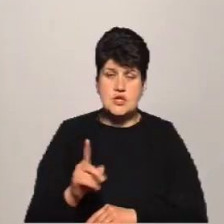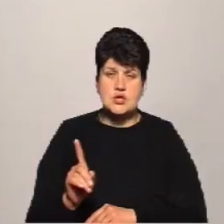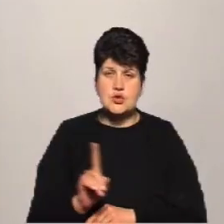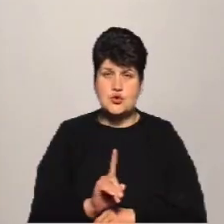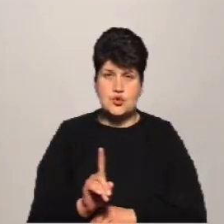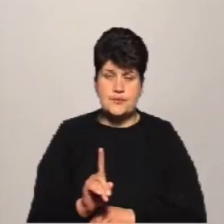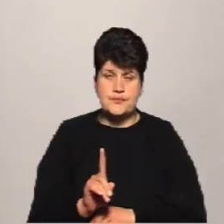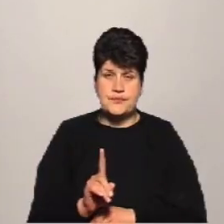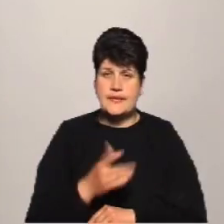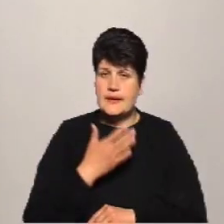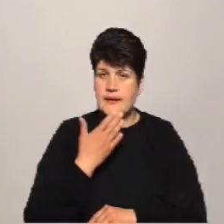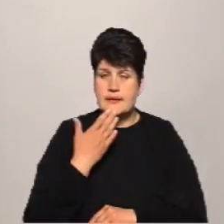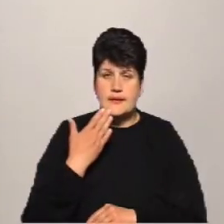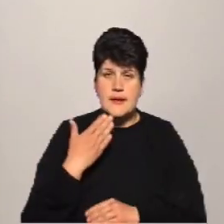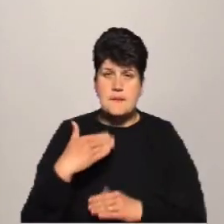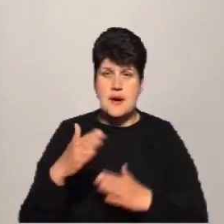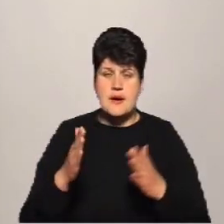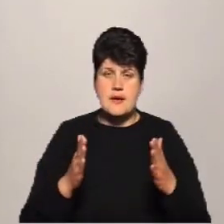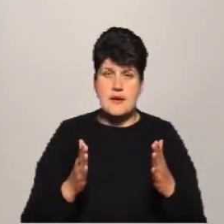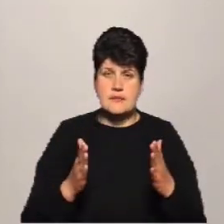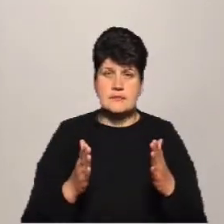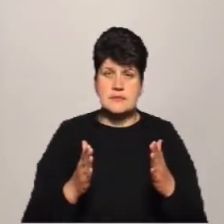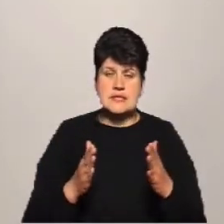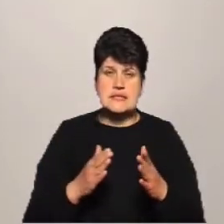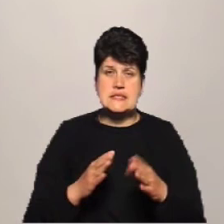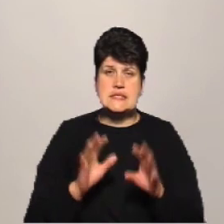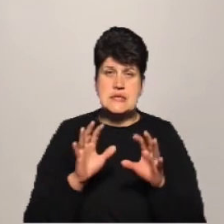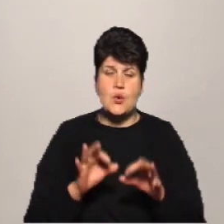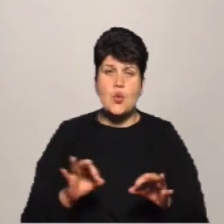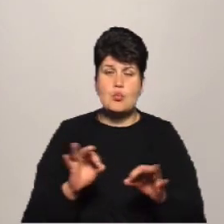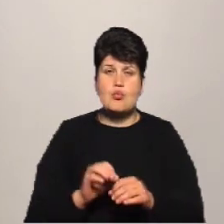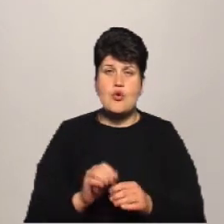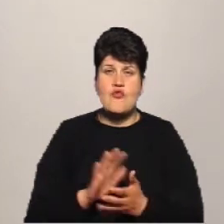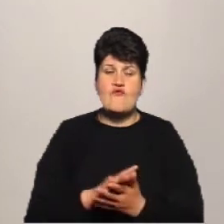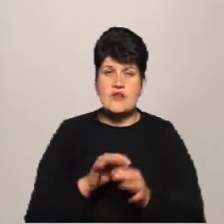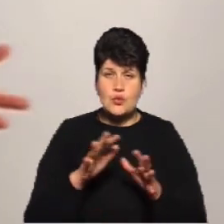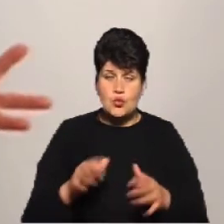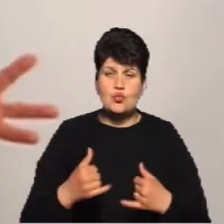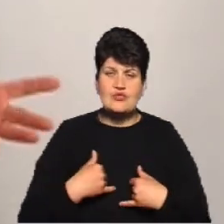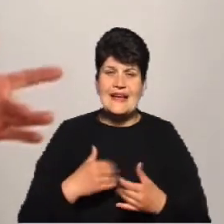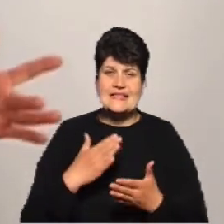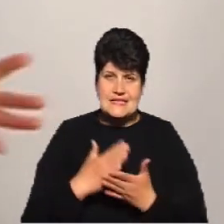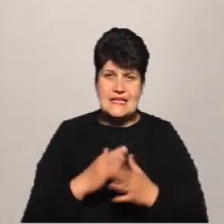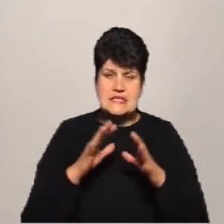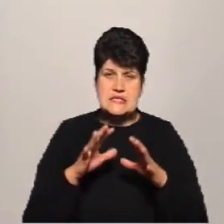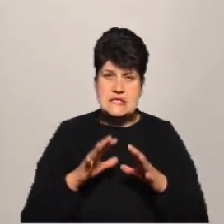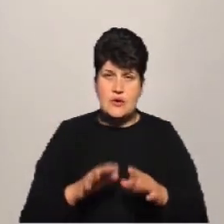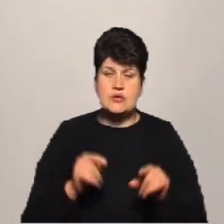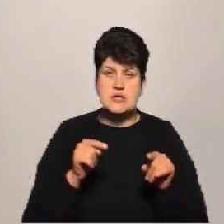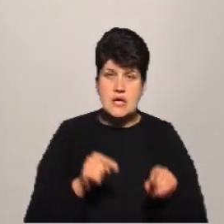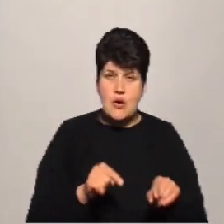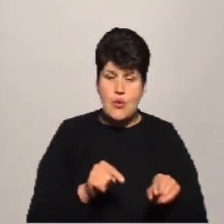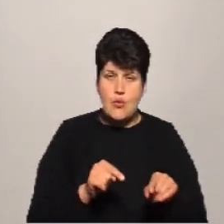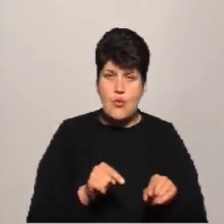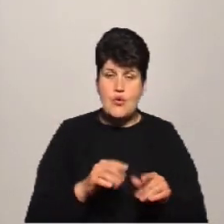немає рамкового закону про відходи. У нас є закон про відходи, з якого в свій час вилучено